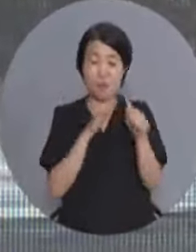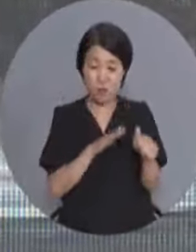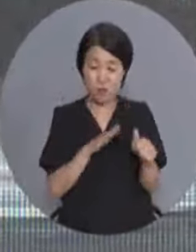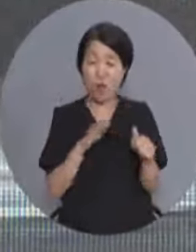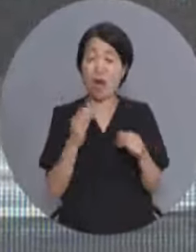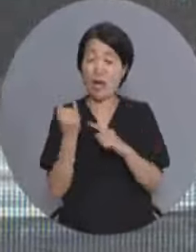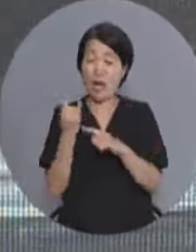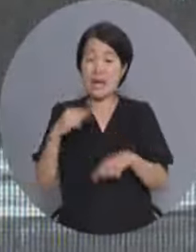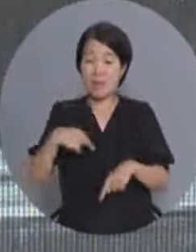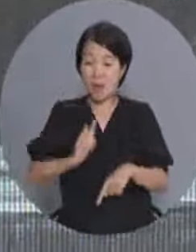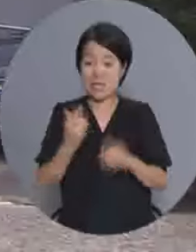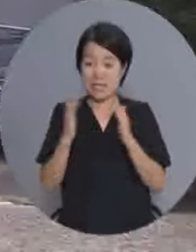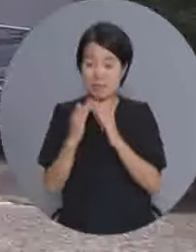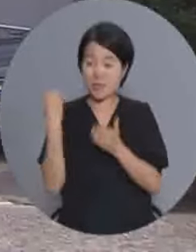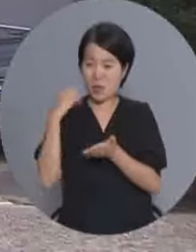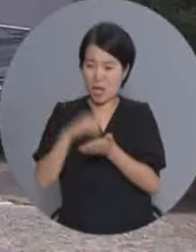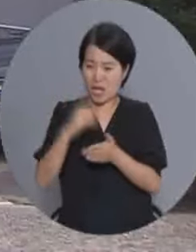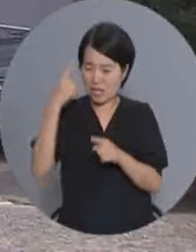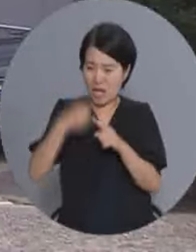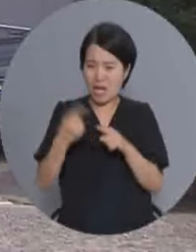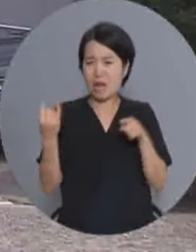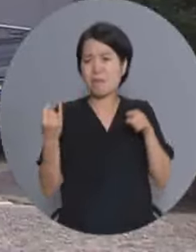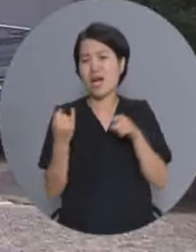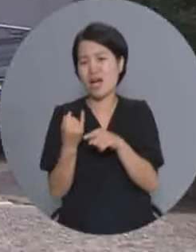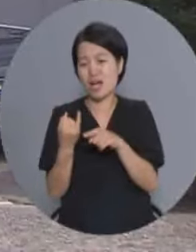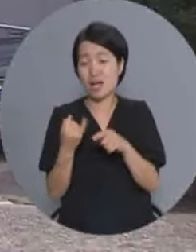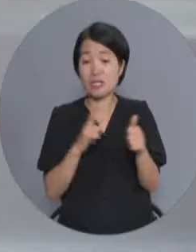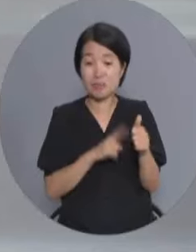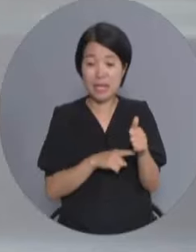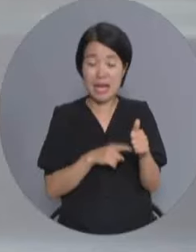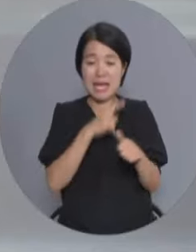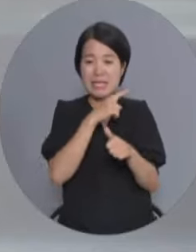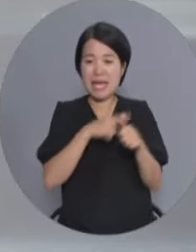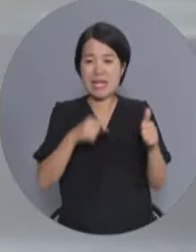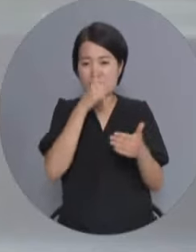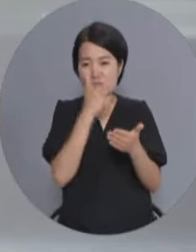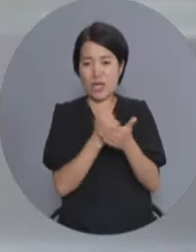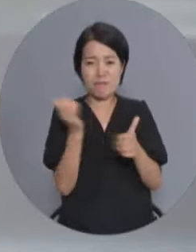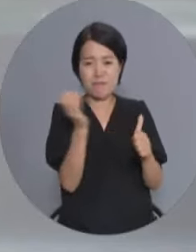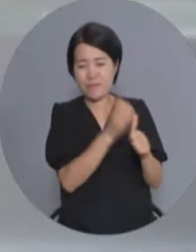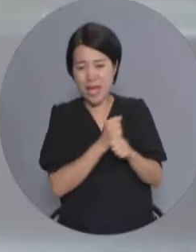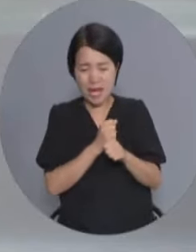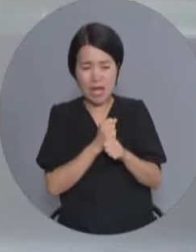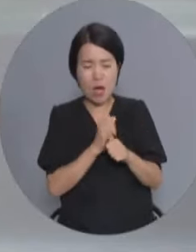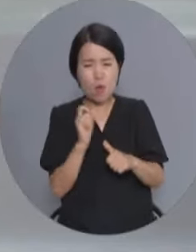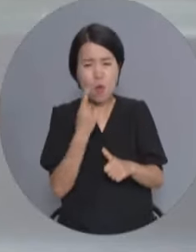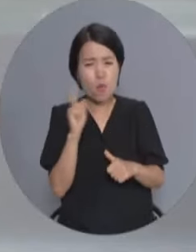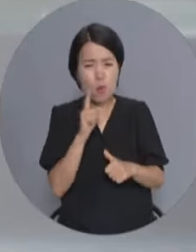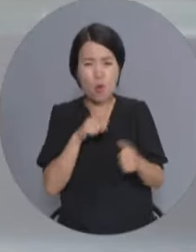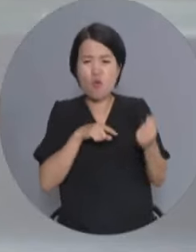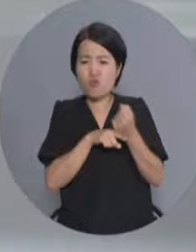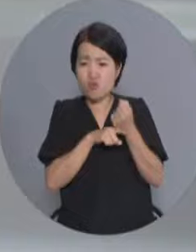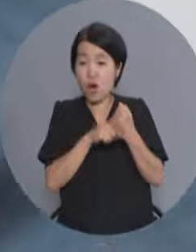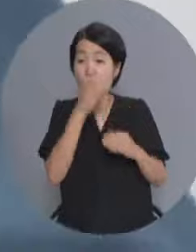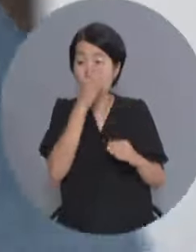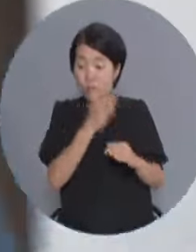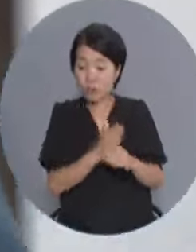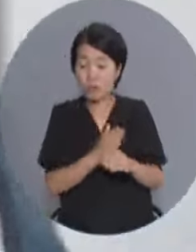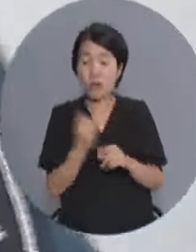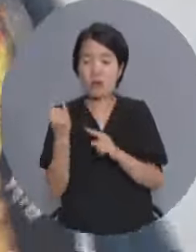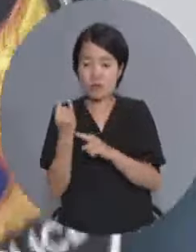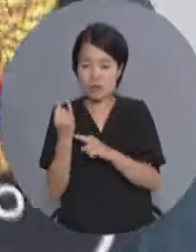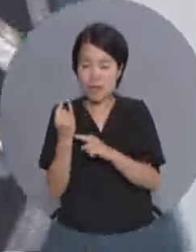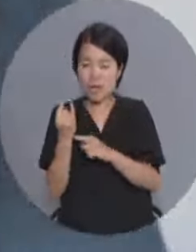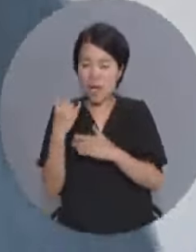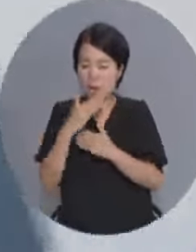당한 것으로 나타났 경찰은 해당 남성을 살인혐의로 입해 정확한 사건 경의를 조사 중이며 여고생에